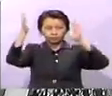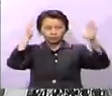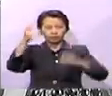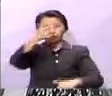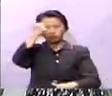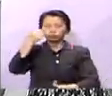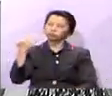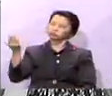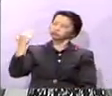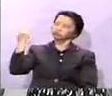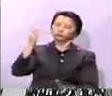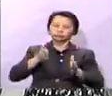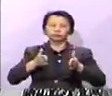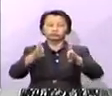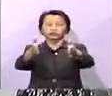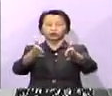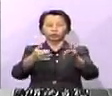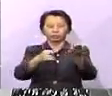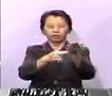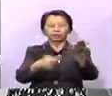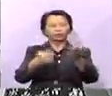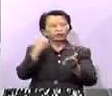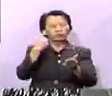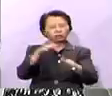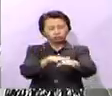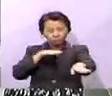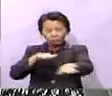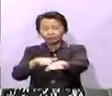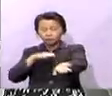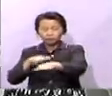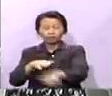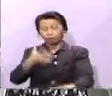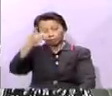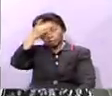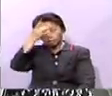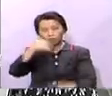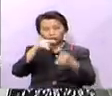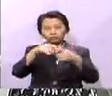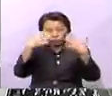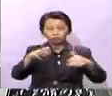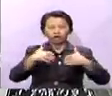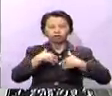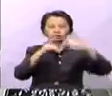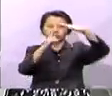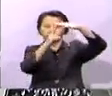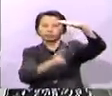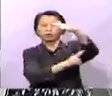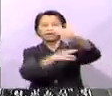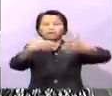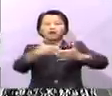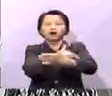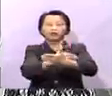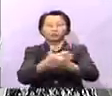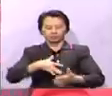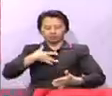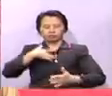Sebab sebelum ni jalan bawah tu biasa jam lah. Jadi bila dah ada jambatan ni rasa